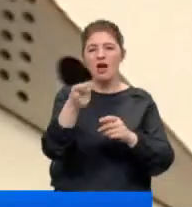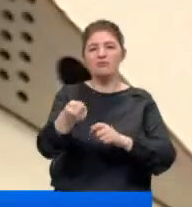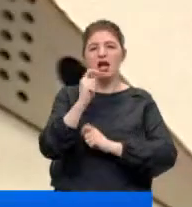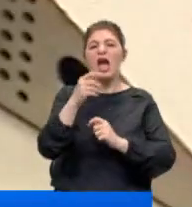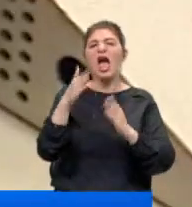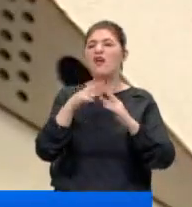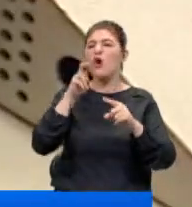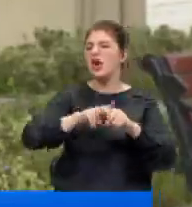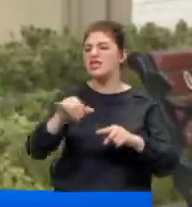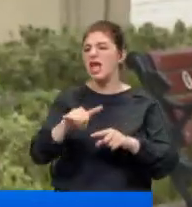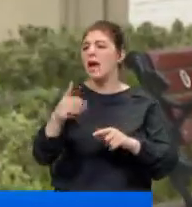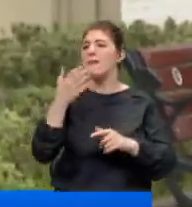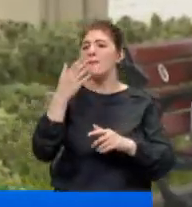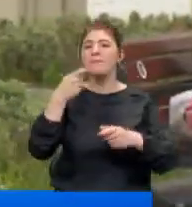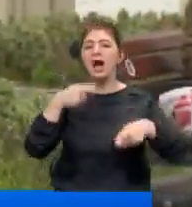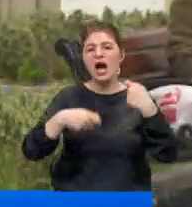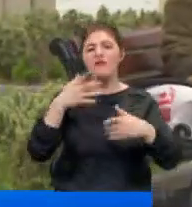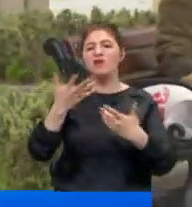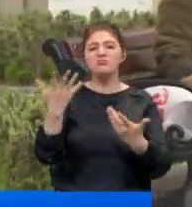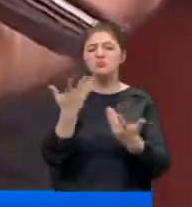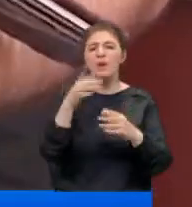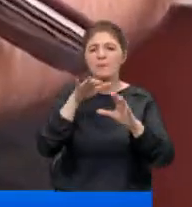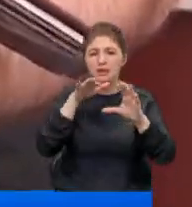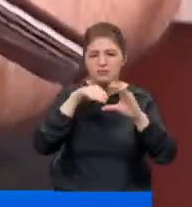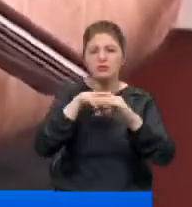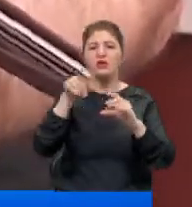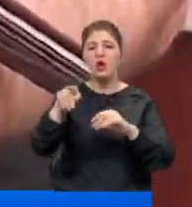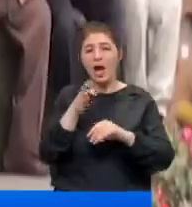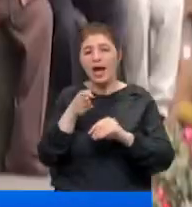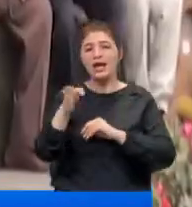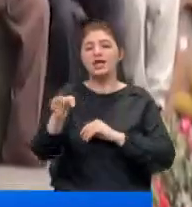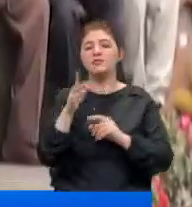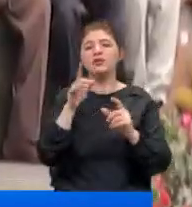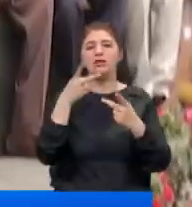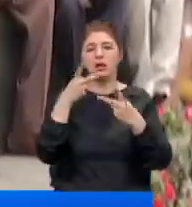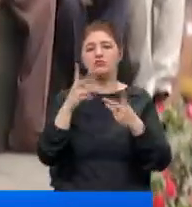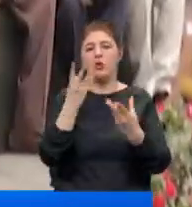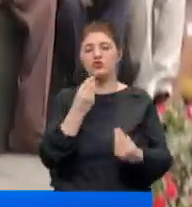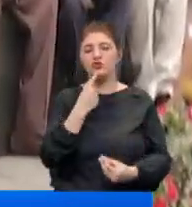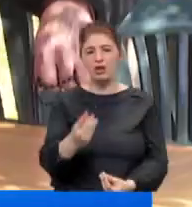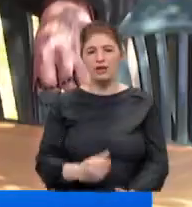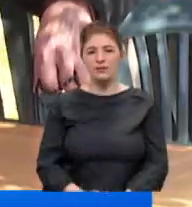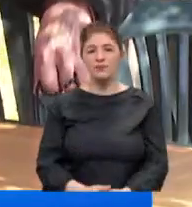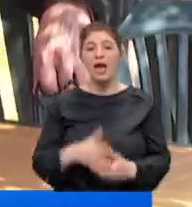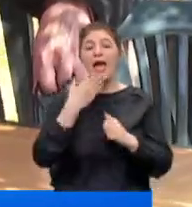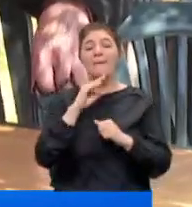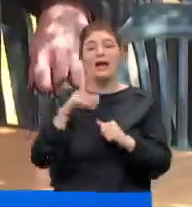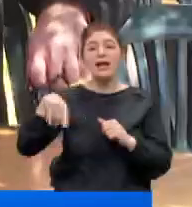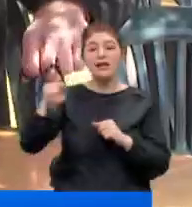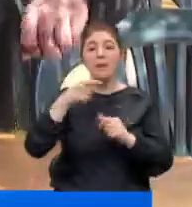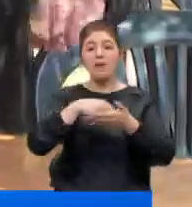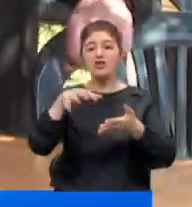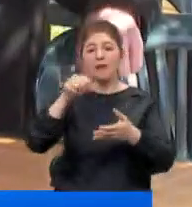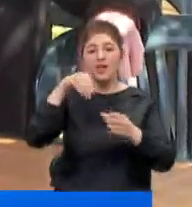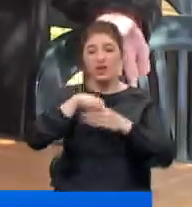ikametleri ne en yakın banka şubesi ya da ATM sine gidip gelebilecekleri açıklandı ve emekliler